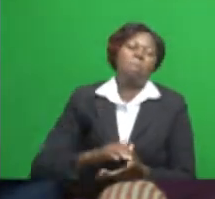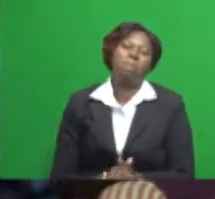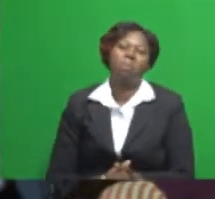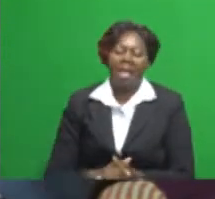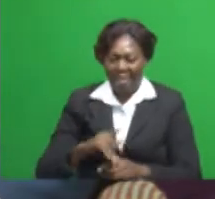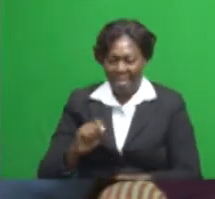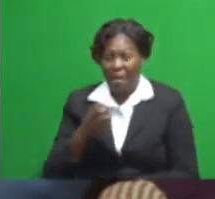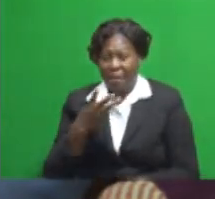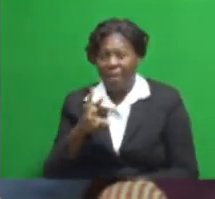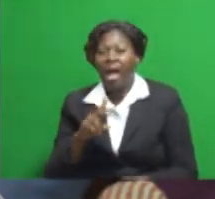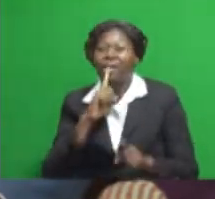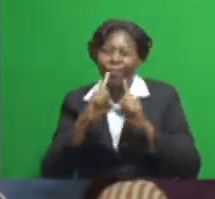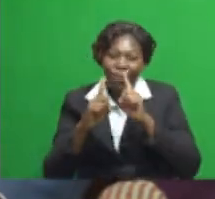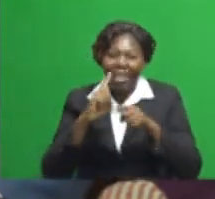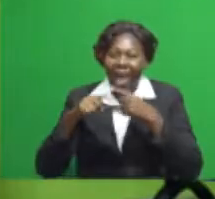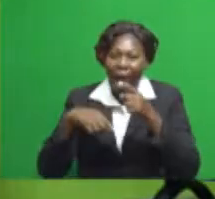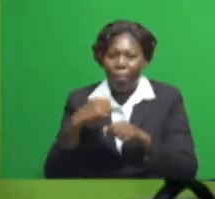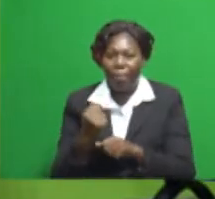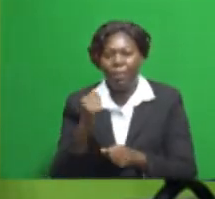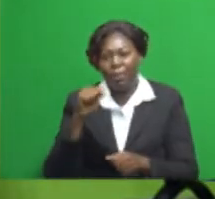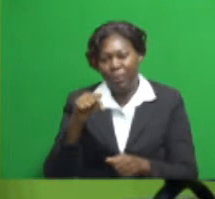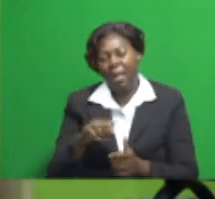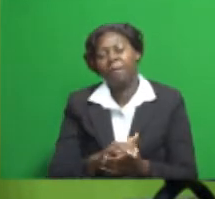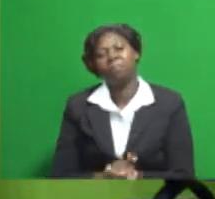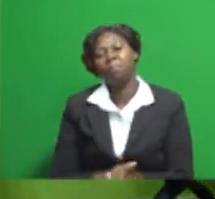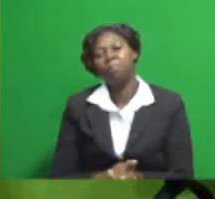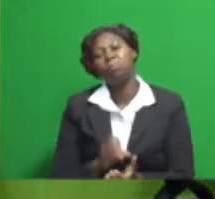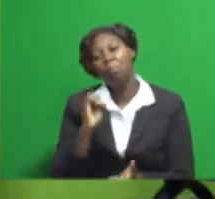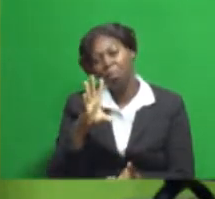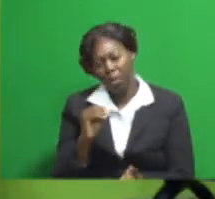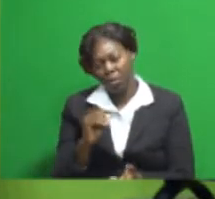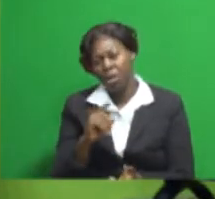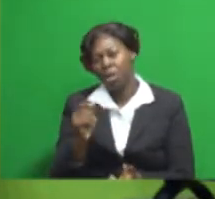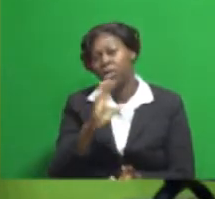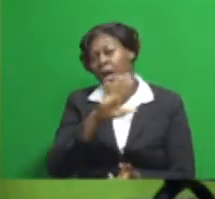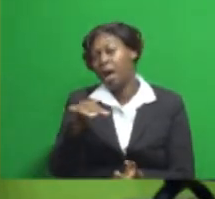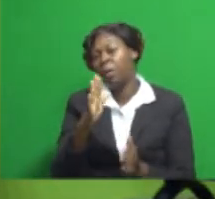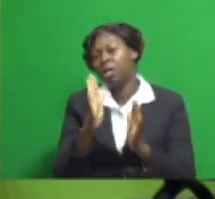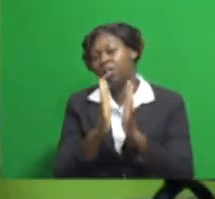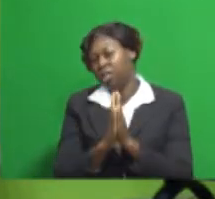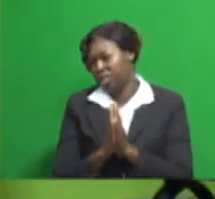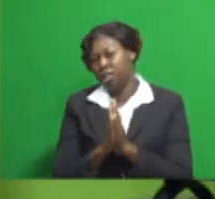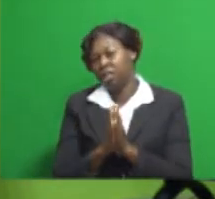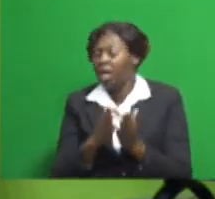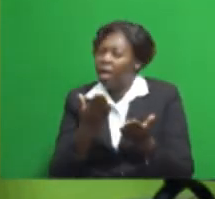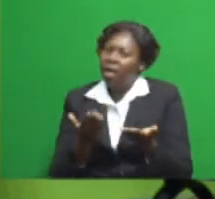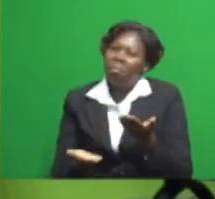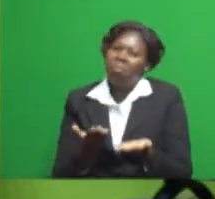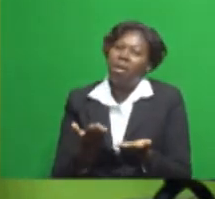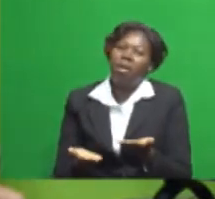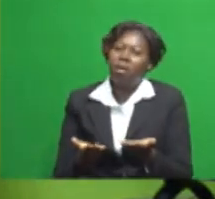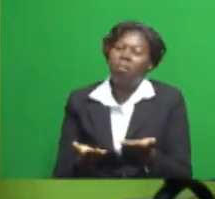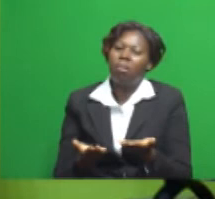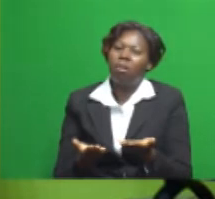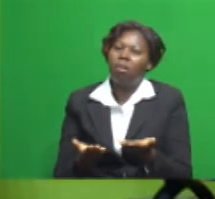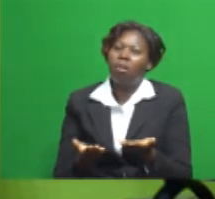nezvake muno mustudio. Saka because chandiri kudariro pastor ka dai kuri kuma church tichitaura nyaya iyi. Pane paya pekuti ponobva panzi